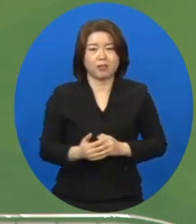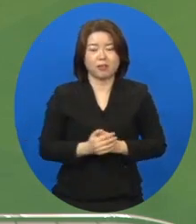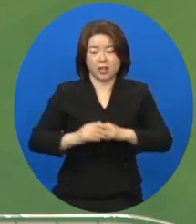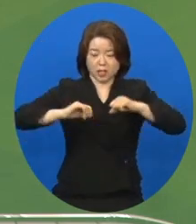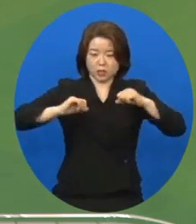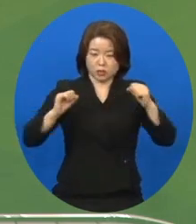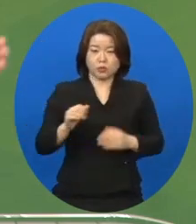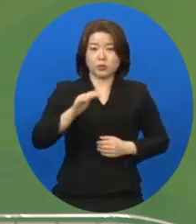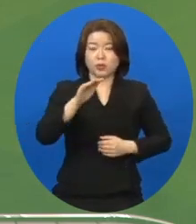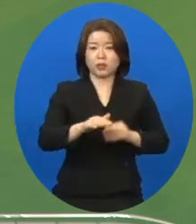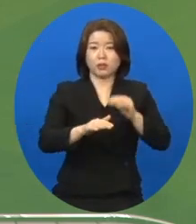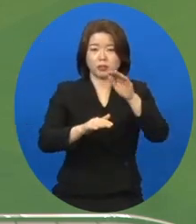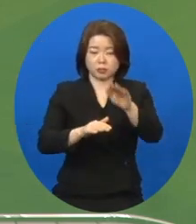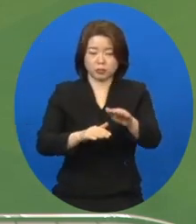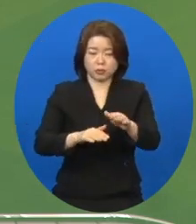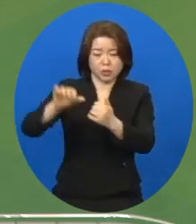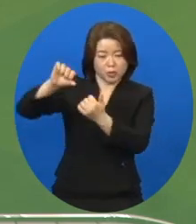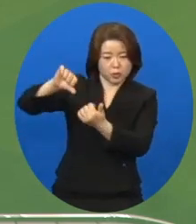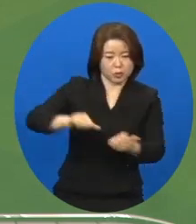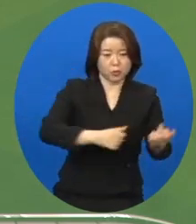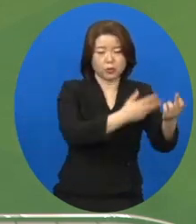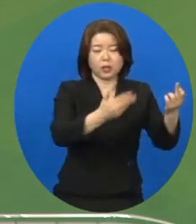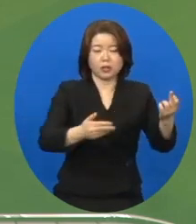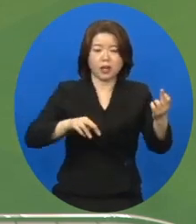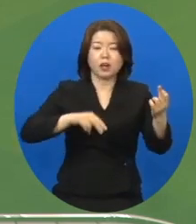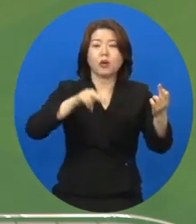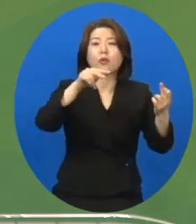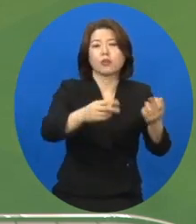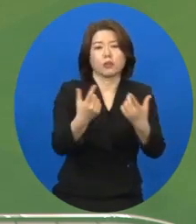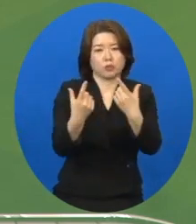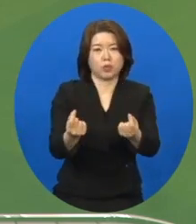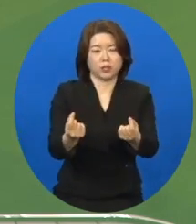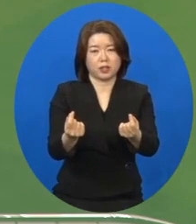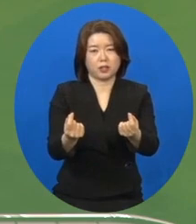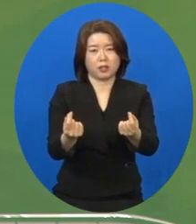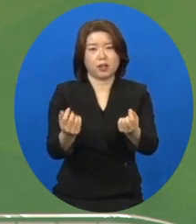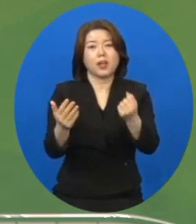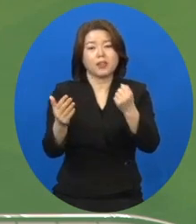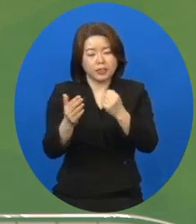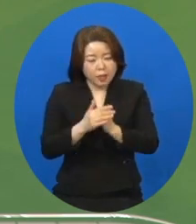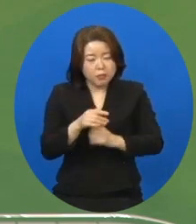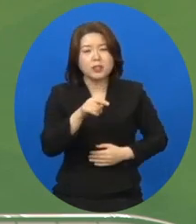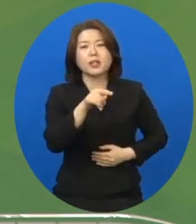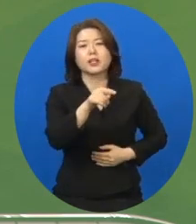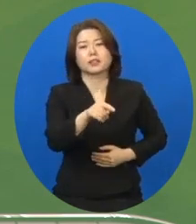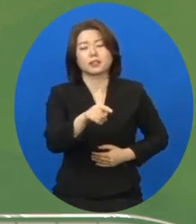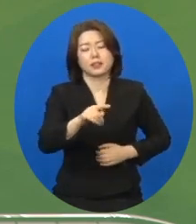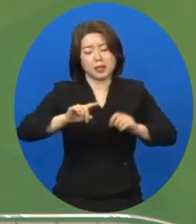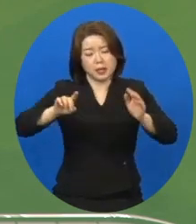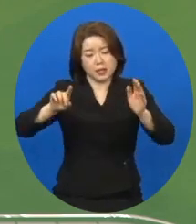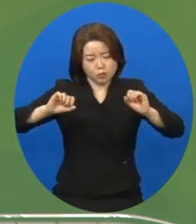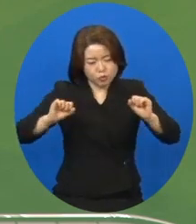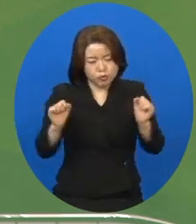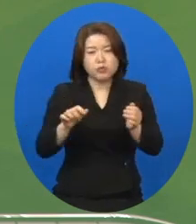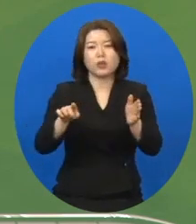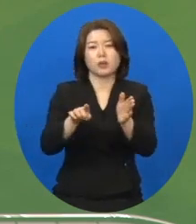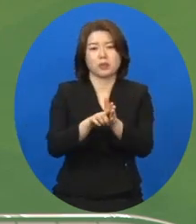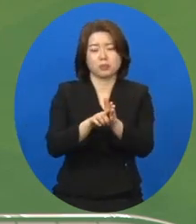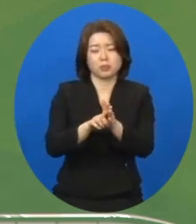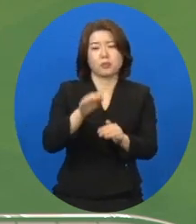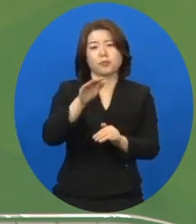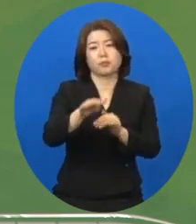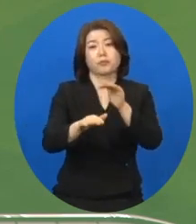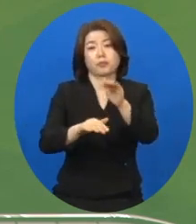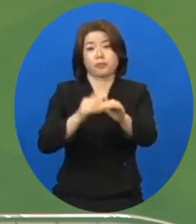순종의 걸음으로 요단강을 건넌 거예요. 그때 이미 아브라함은 순종의 걸음으로 요단강을 건넌 겁니다. 그러니까